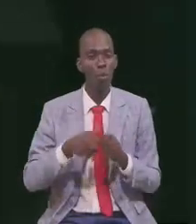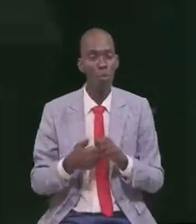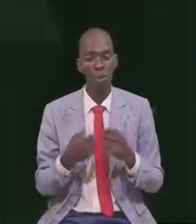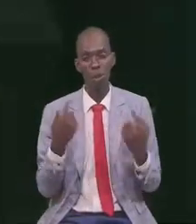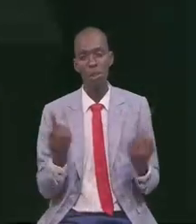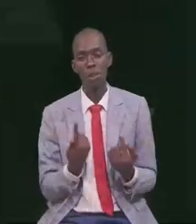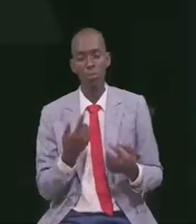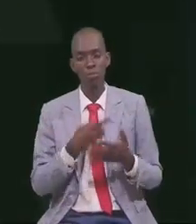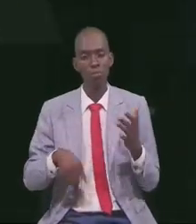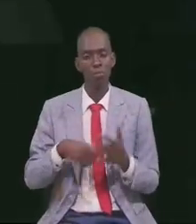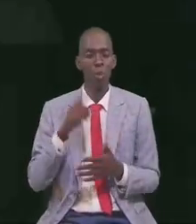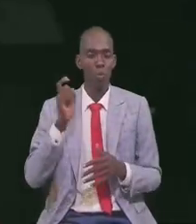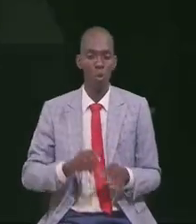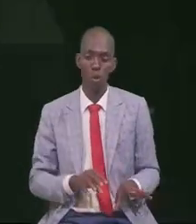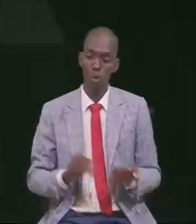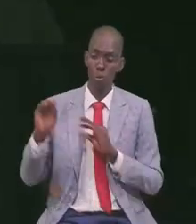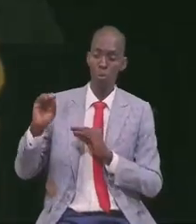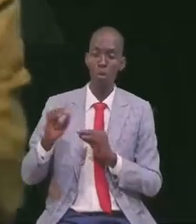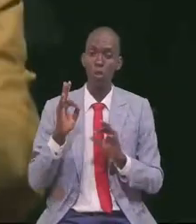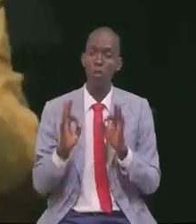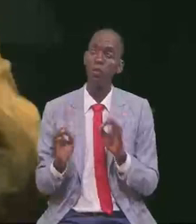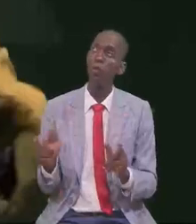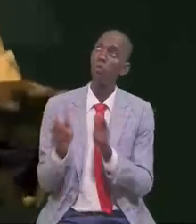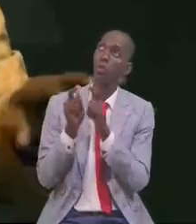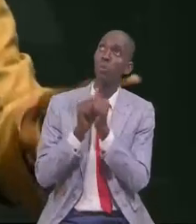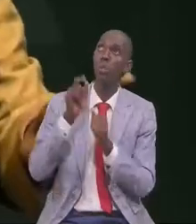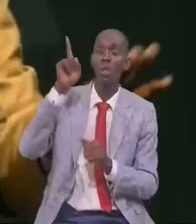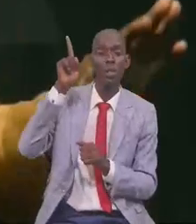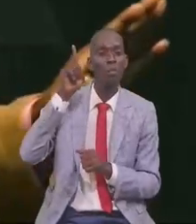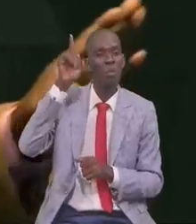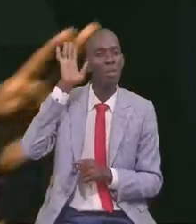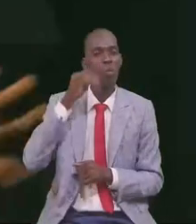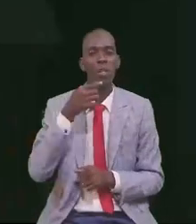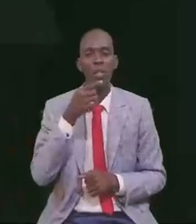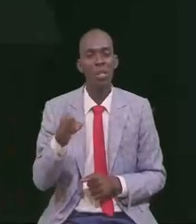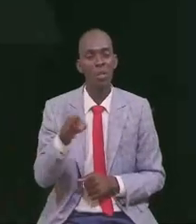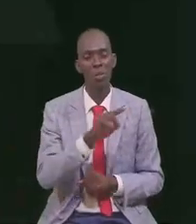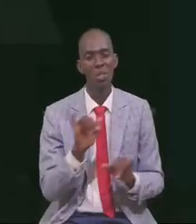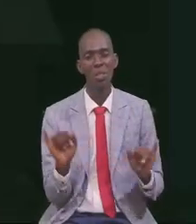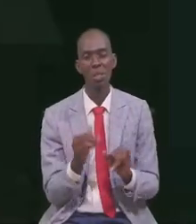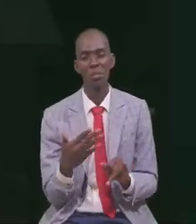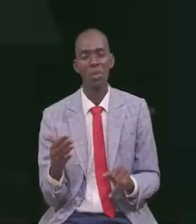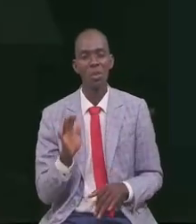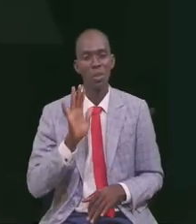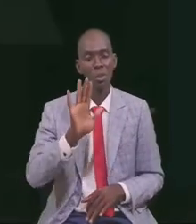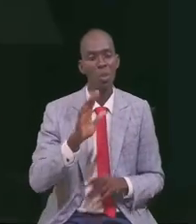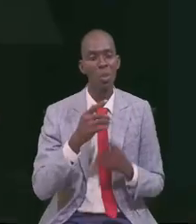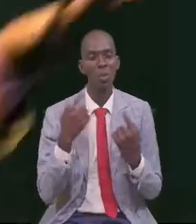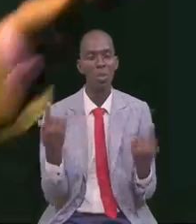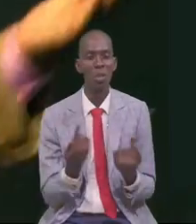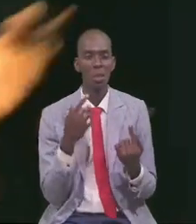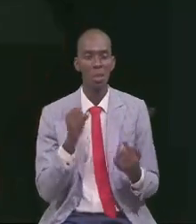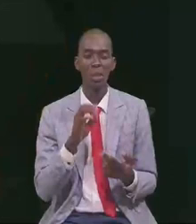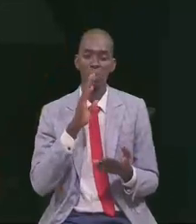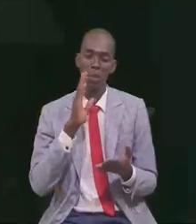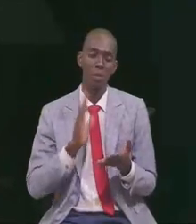lui, il va te dire la même chose. Tes péchés te sont pardonnés. Tes péchés